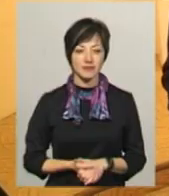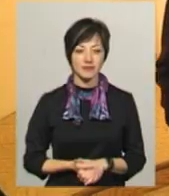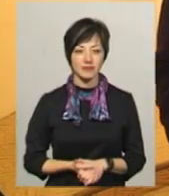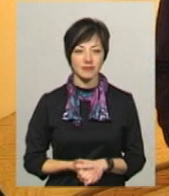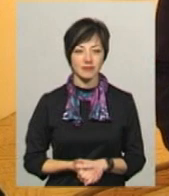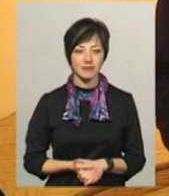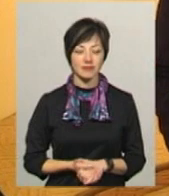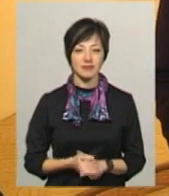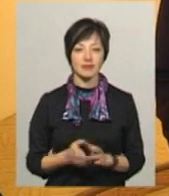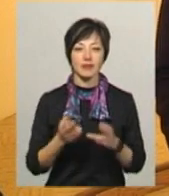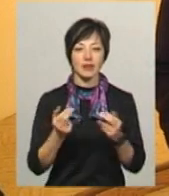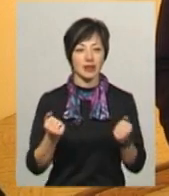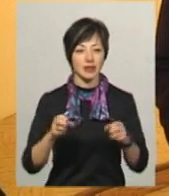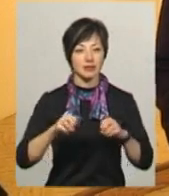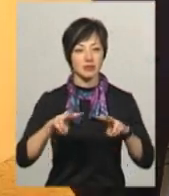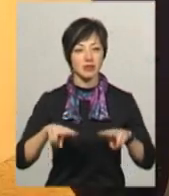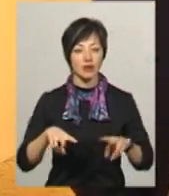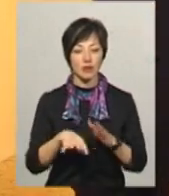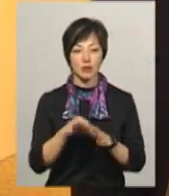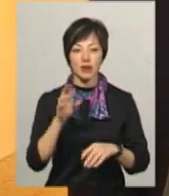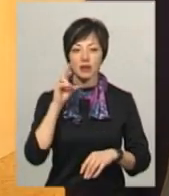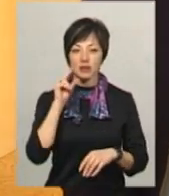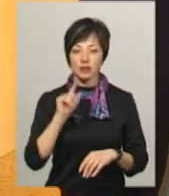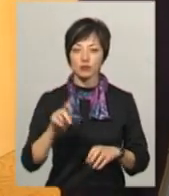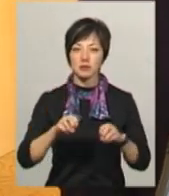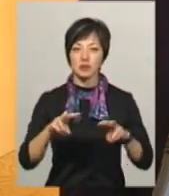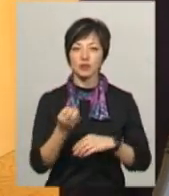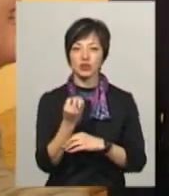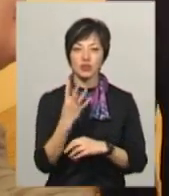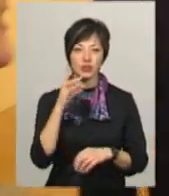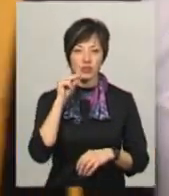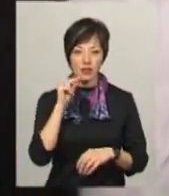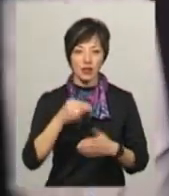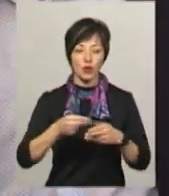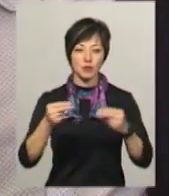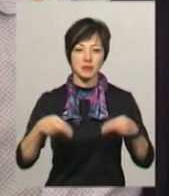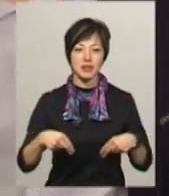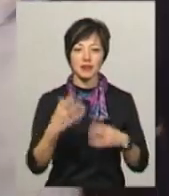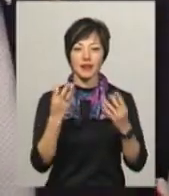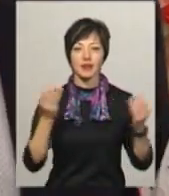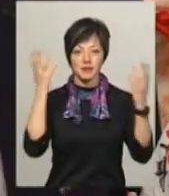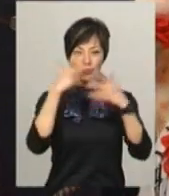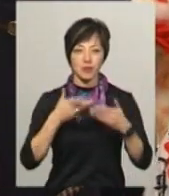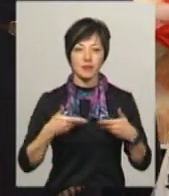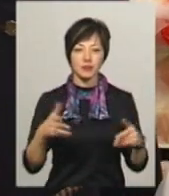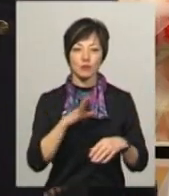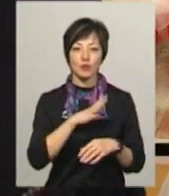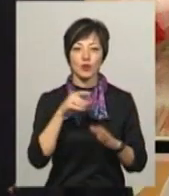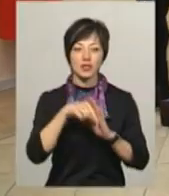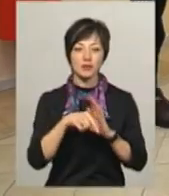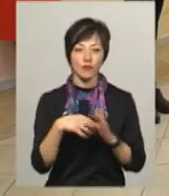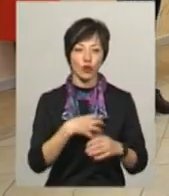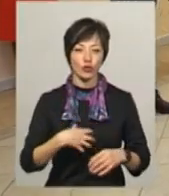Так, да, спеціально вибирали дату, щоб спеціально 14-го розписатися. День закоханих, ми закохані, щоб було